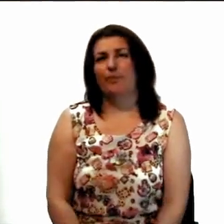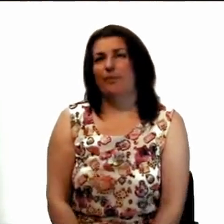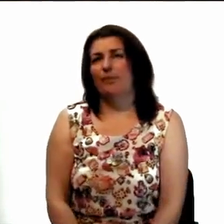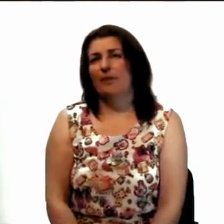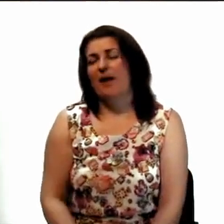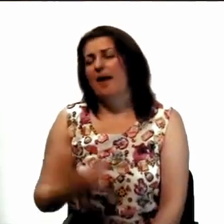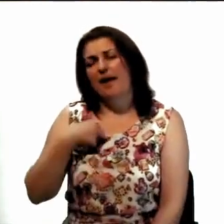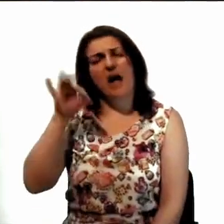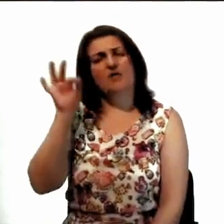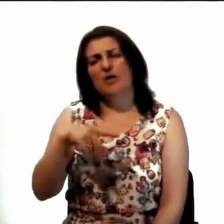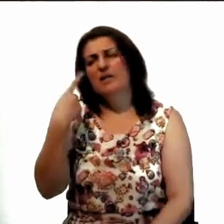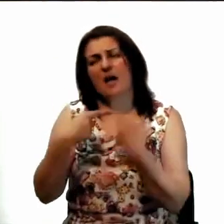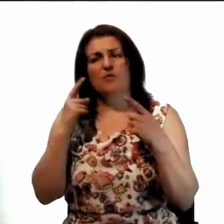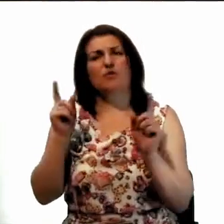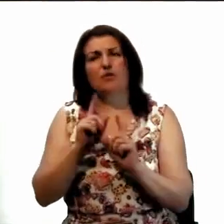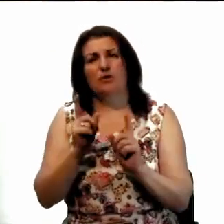Я часто говорю, что